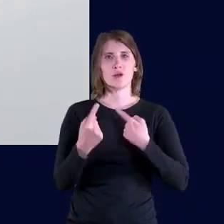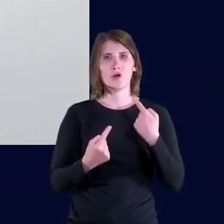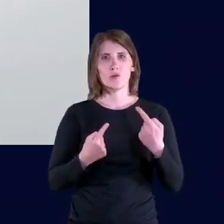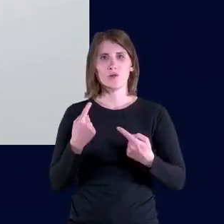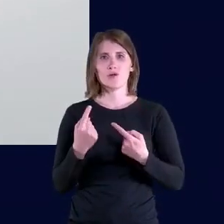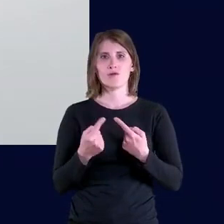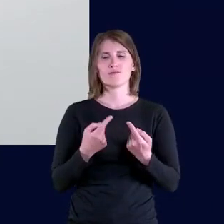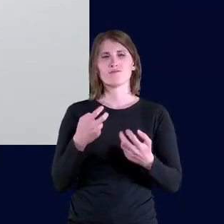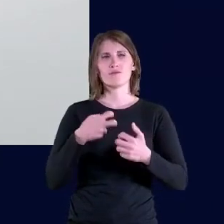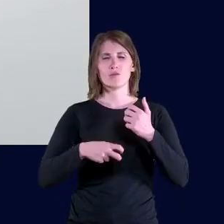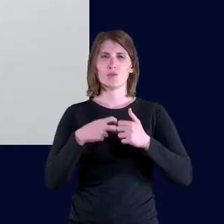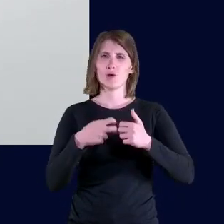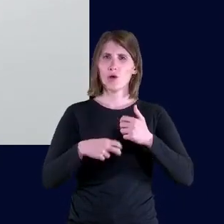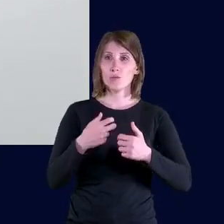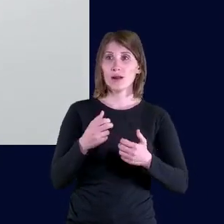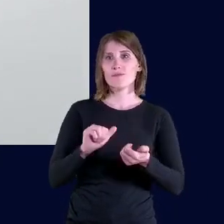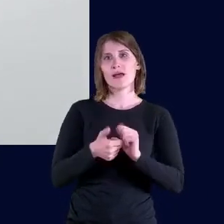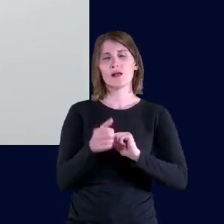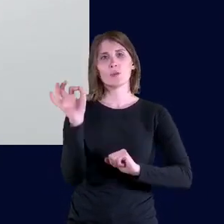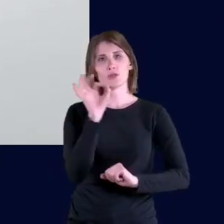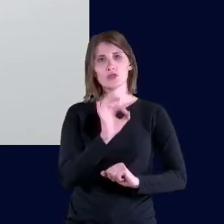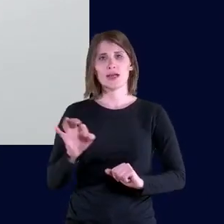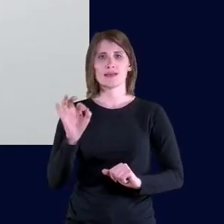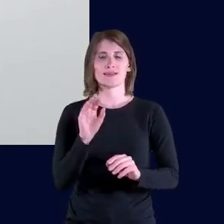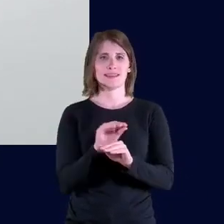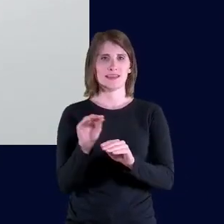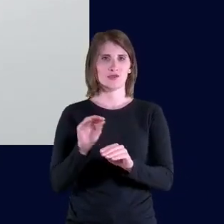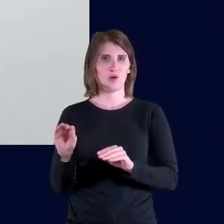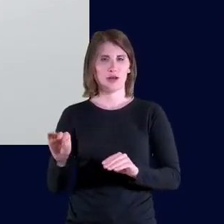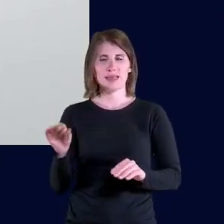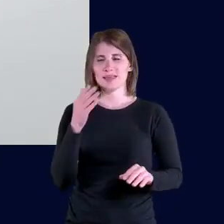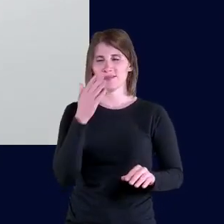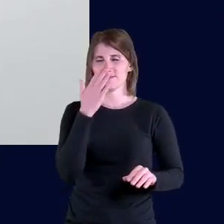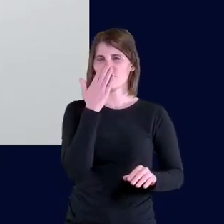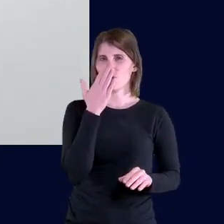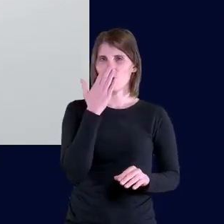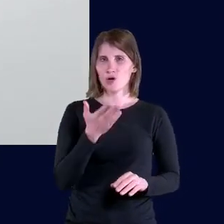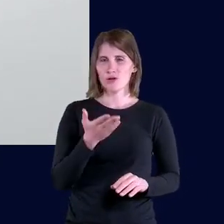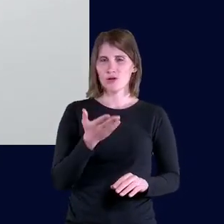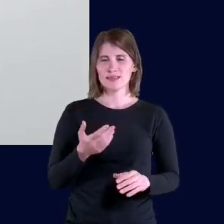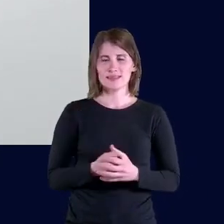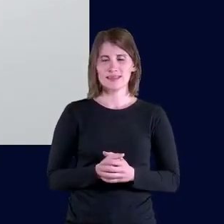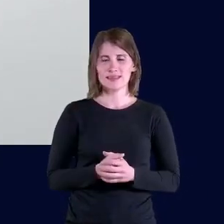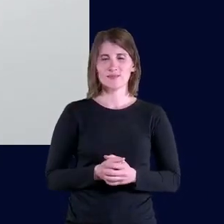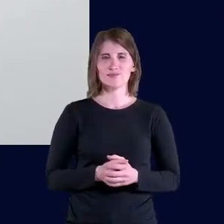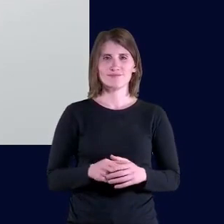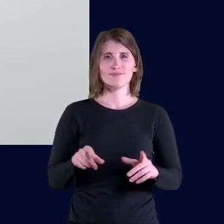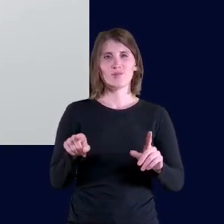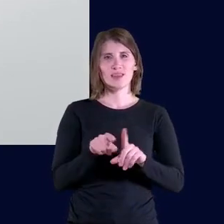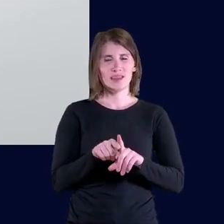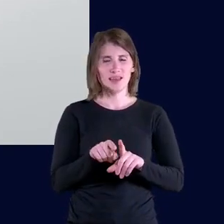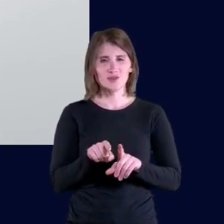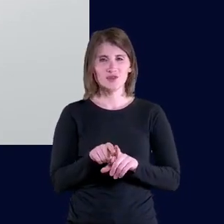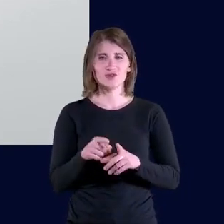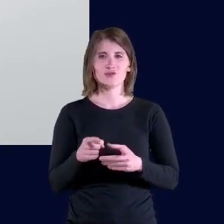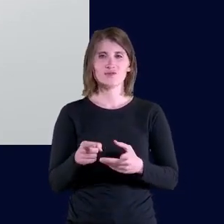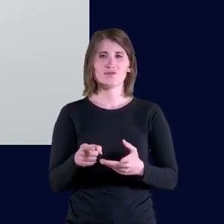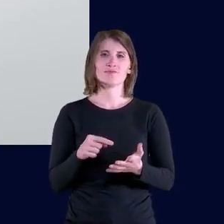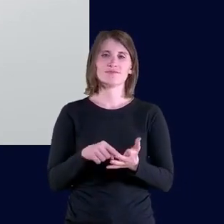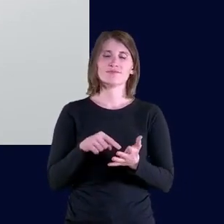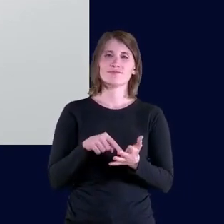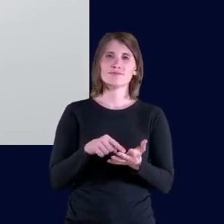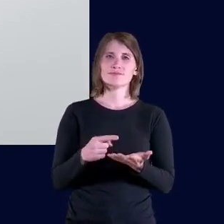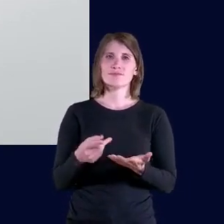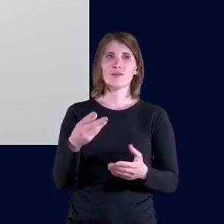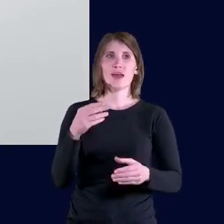są produktem A może szansę związane z prowadzeniem łóżko państw przede wszystkim pierwsze ale zawarta